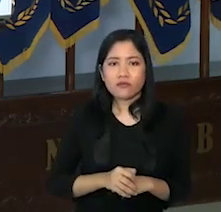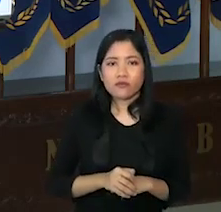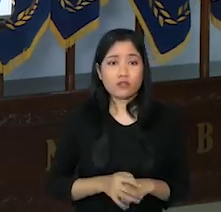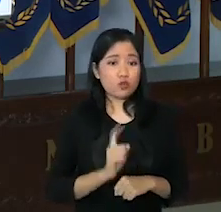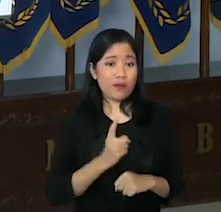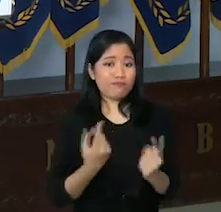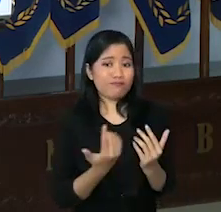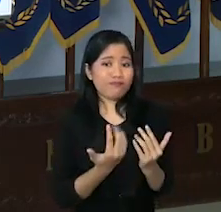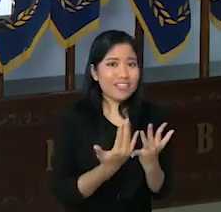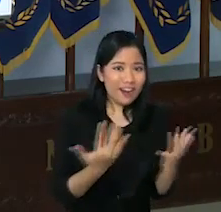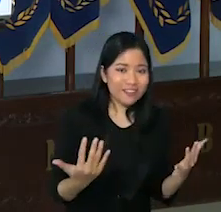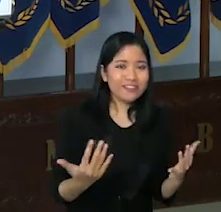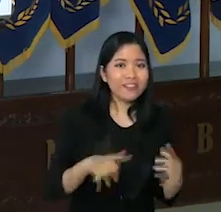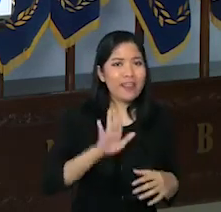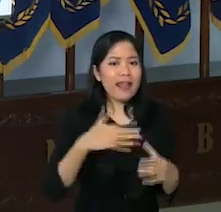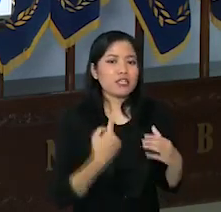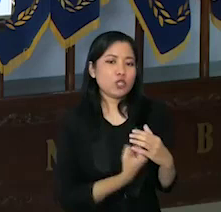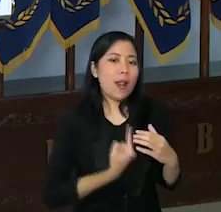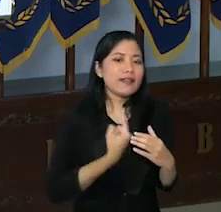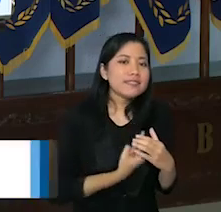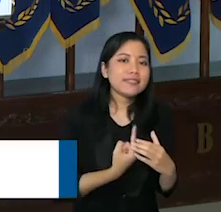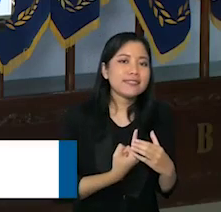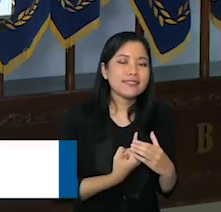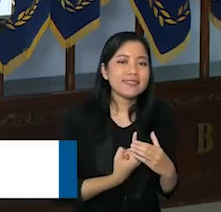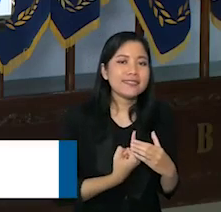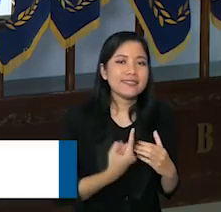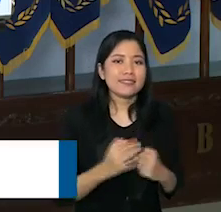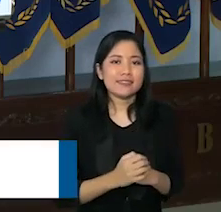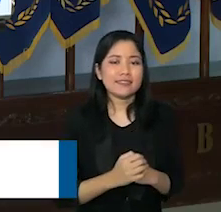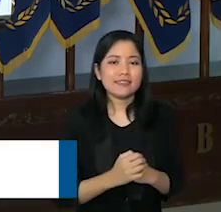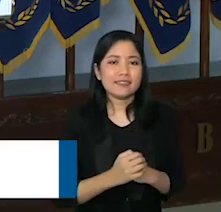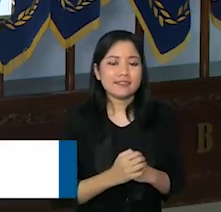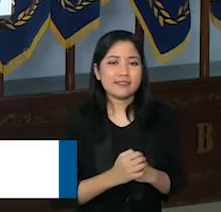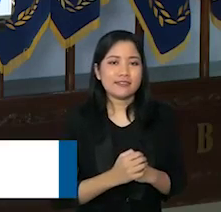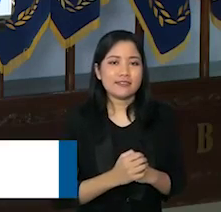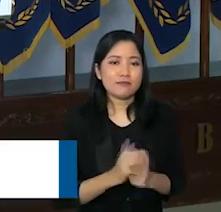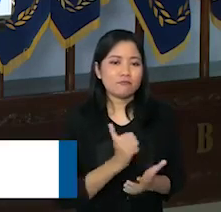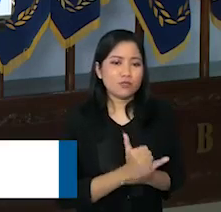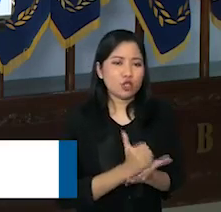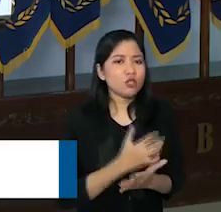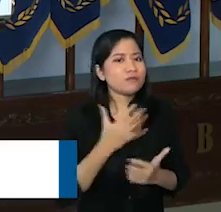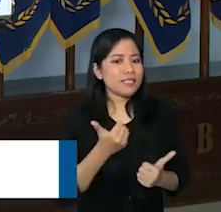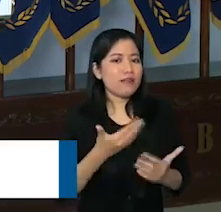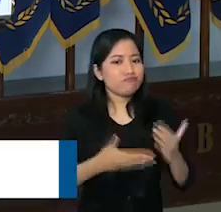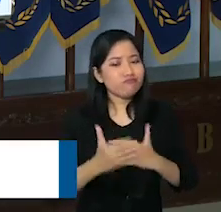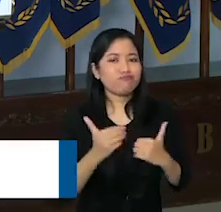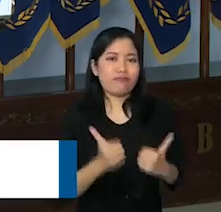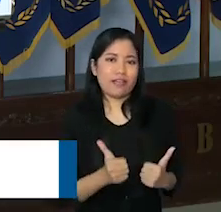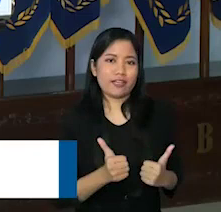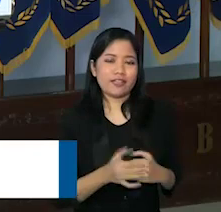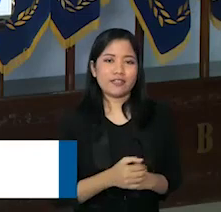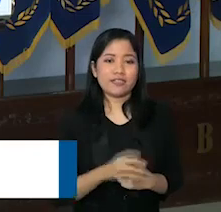saudara-saudara kita yang melaksanakan isolasi bisa melaksanakan dengan baik tanpa